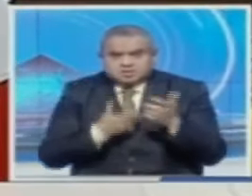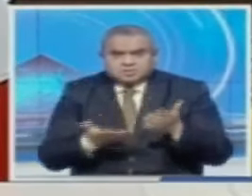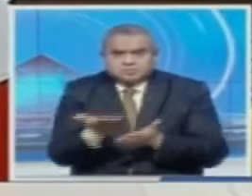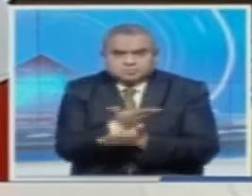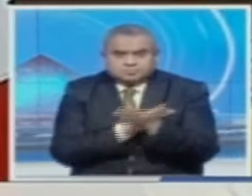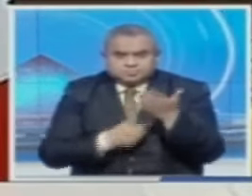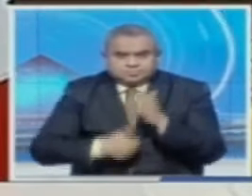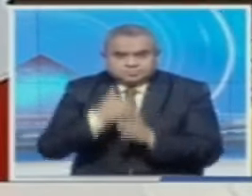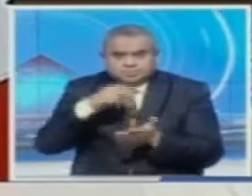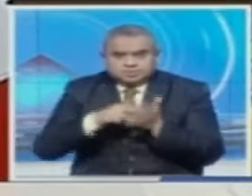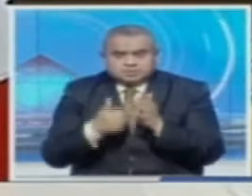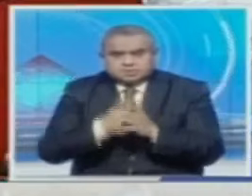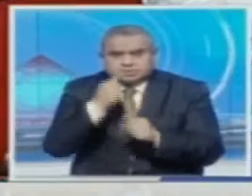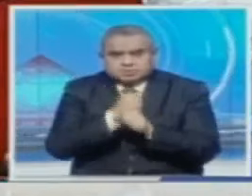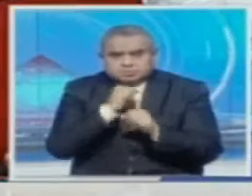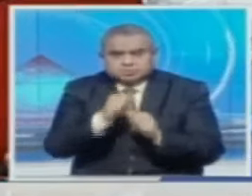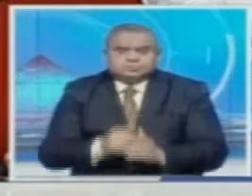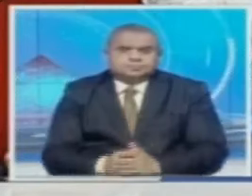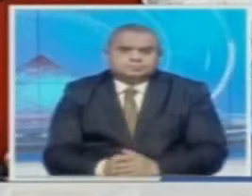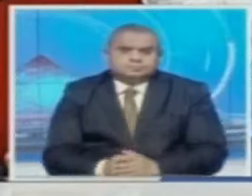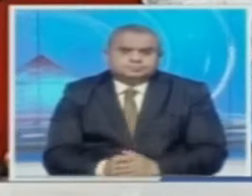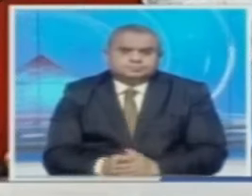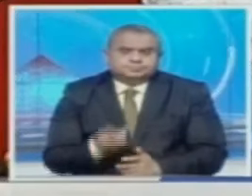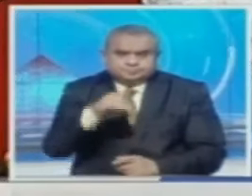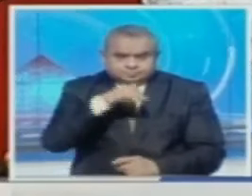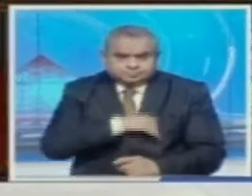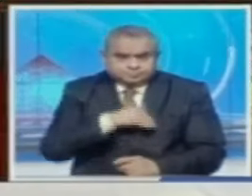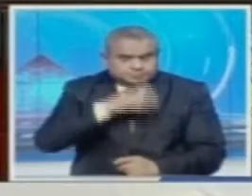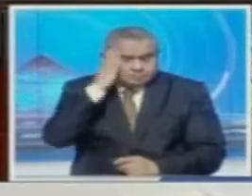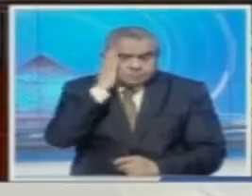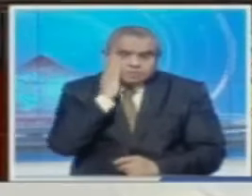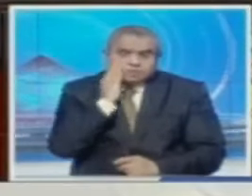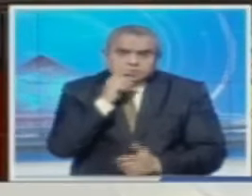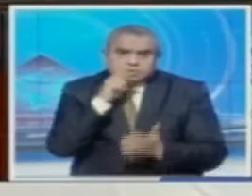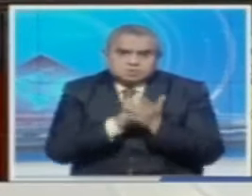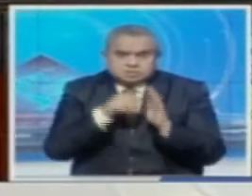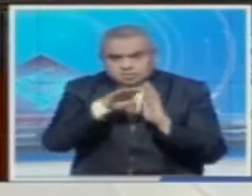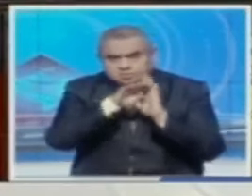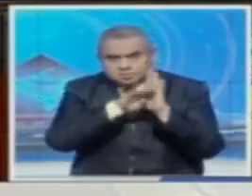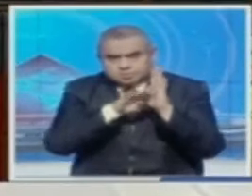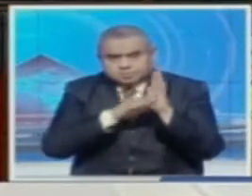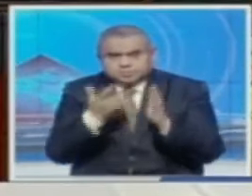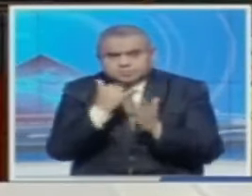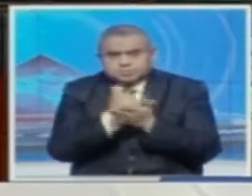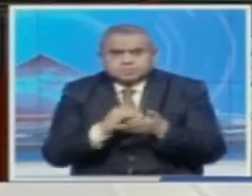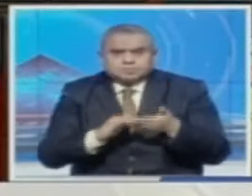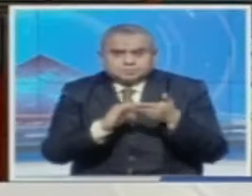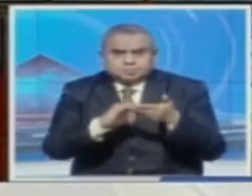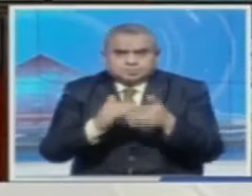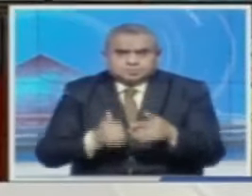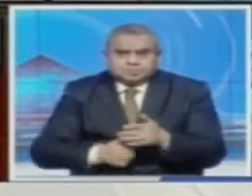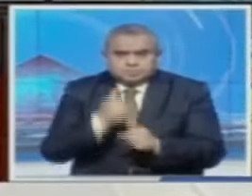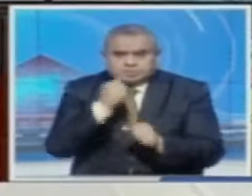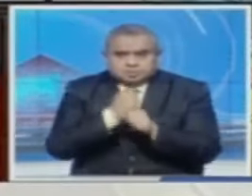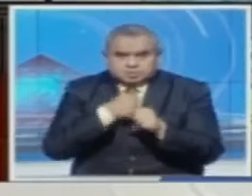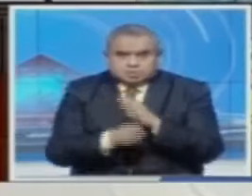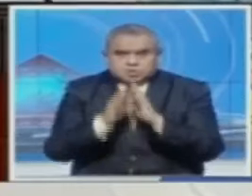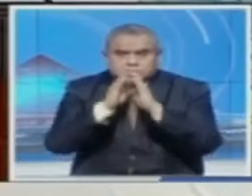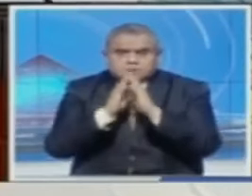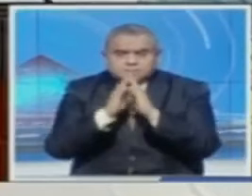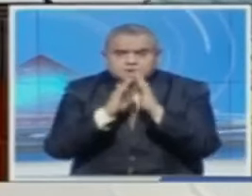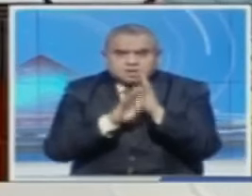تشهدها مصر حاليا. علنا أود أن أحيي الخطوات التي قامت بها مصر